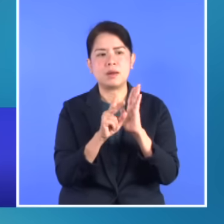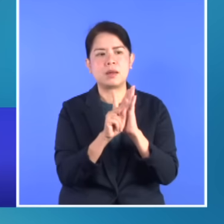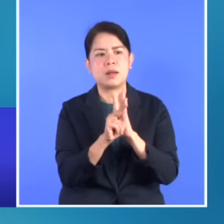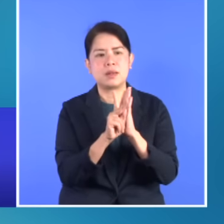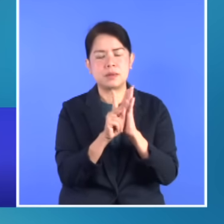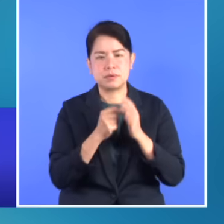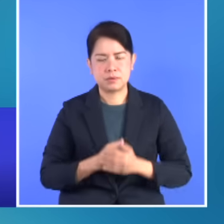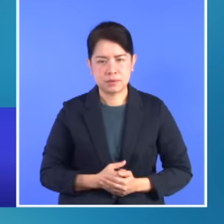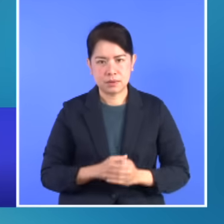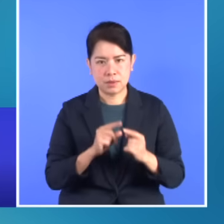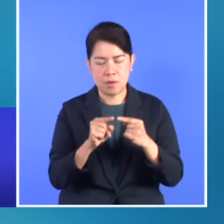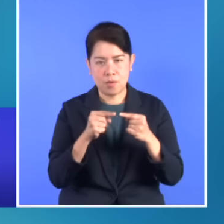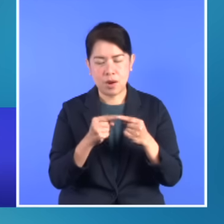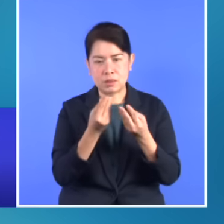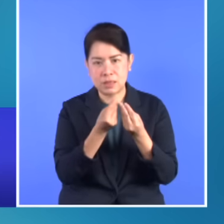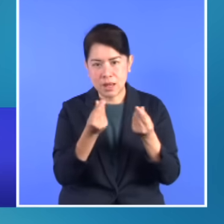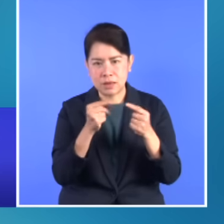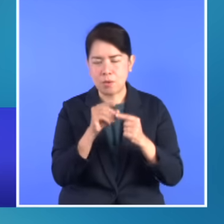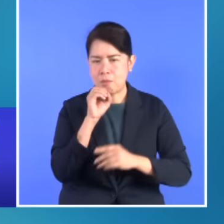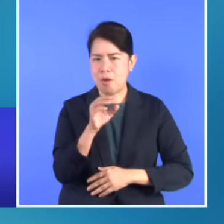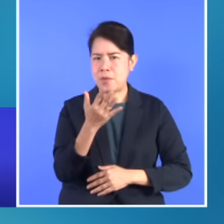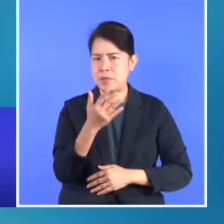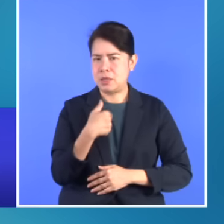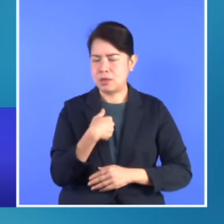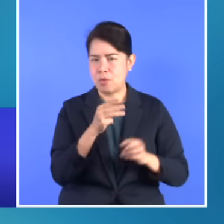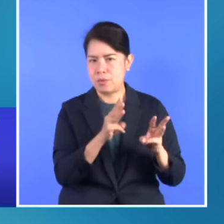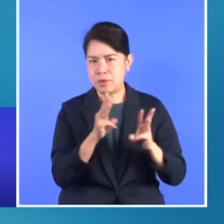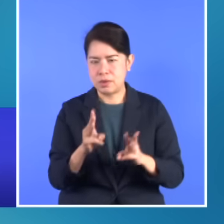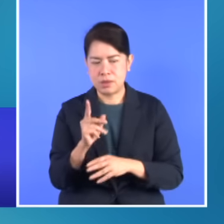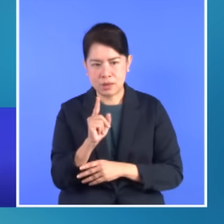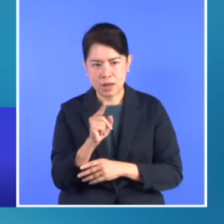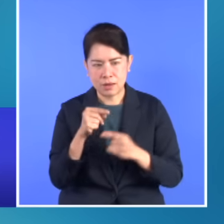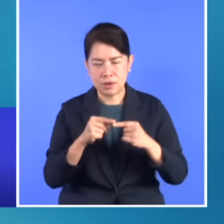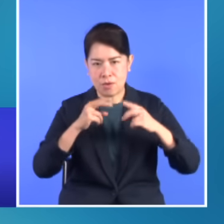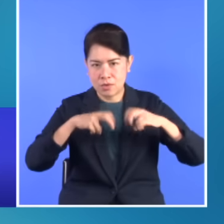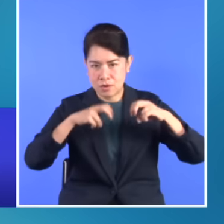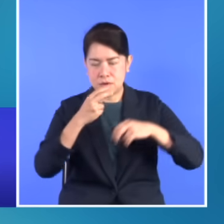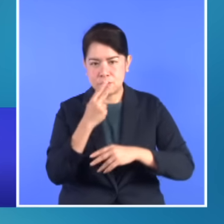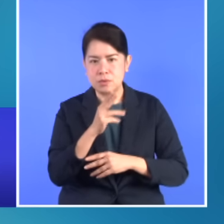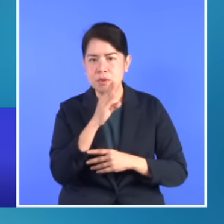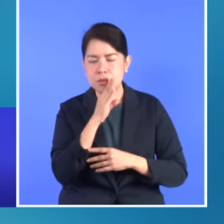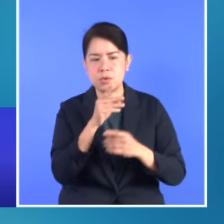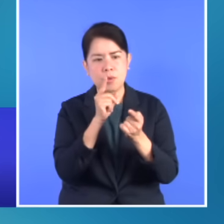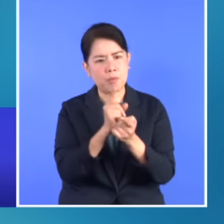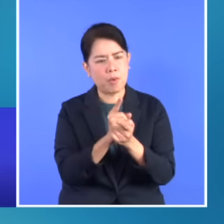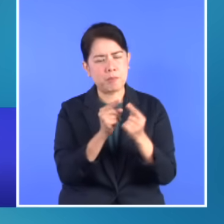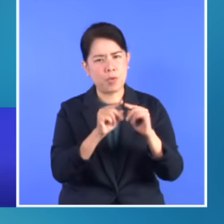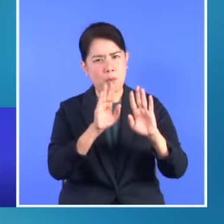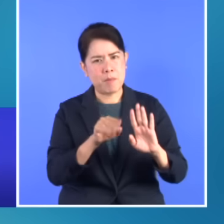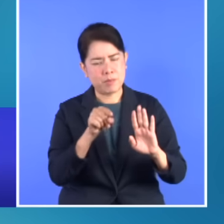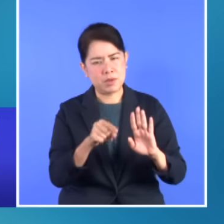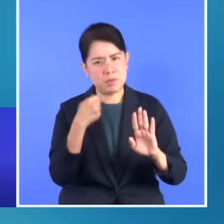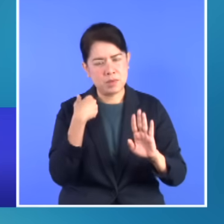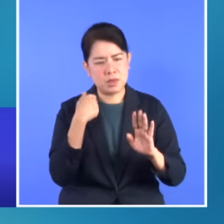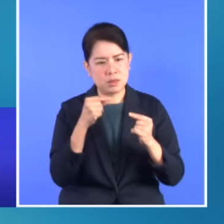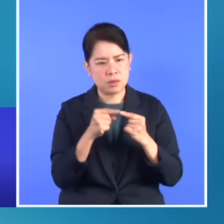นี้เลขเขาไม่ได้บอกแต่เขาใช้วิธีการไปค้นหา Google เอาดูซิว่าถ้าเห็นตุ๊กแกกัดเขียดเนี่ยมันจะเป็นเลข4 5 6